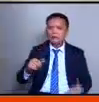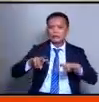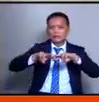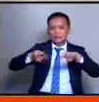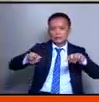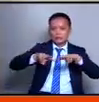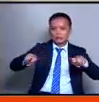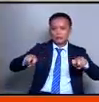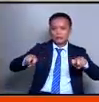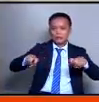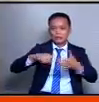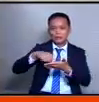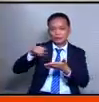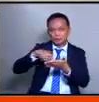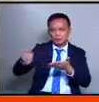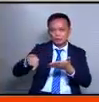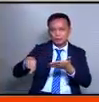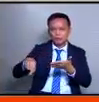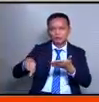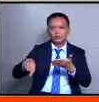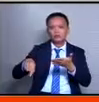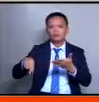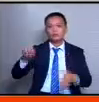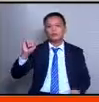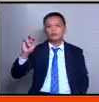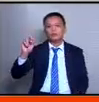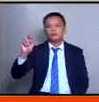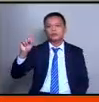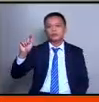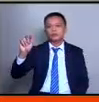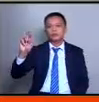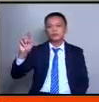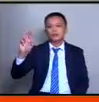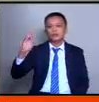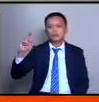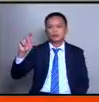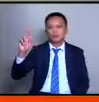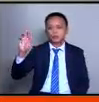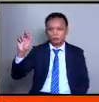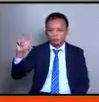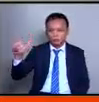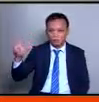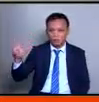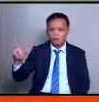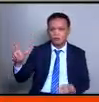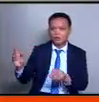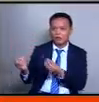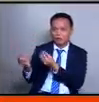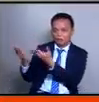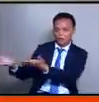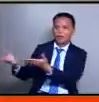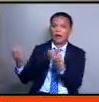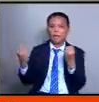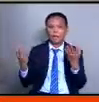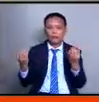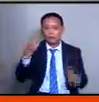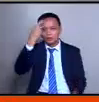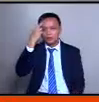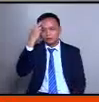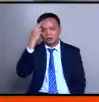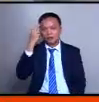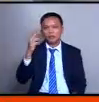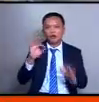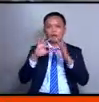yung structural calculations na sinasubmit sa building permit. So maraming factors yan. Number one, yung kondisyon